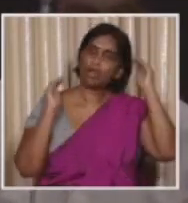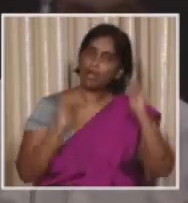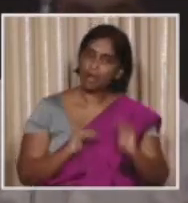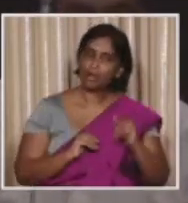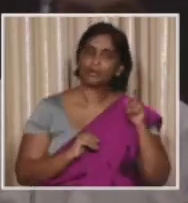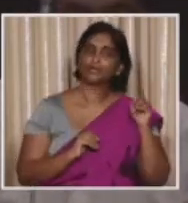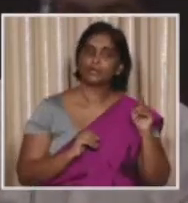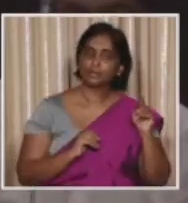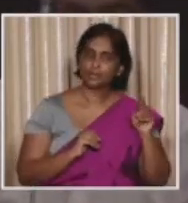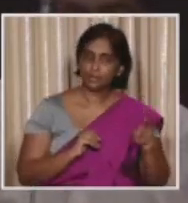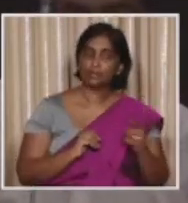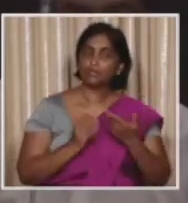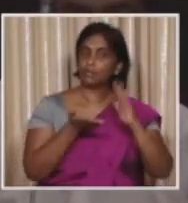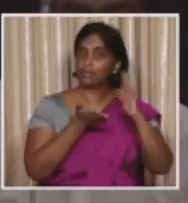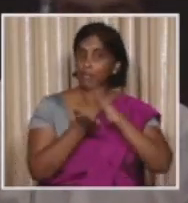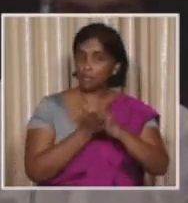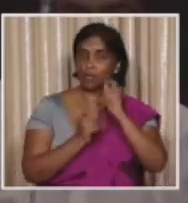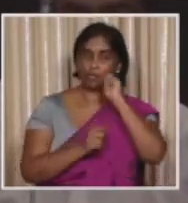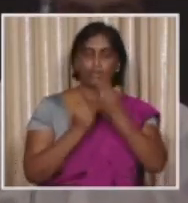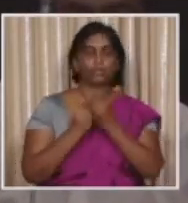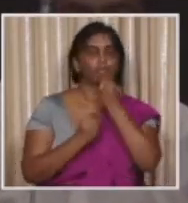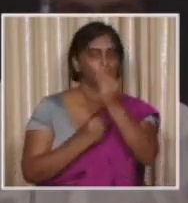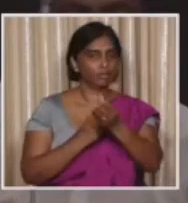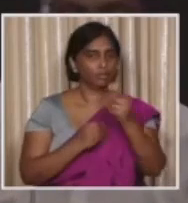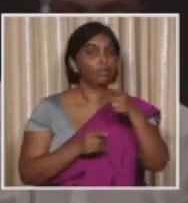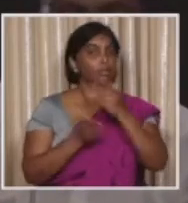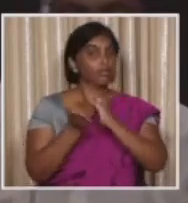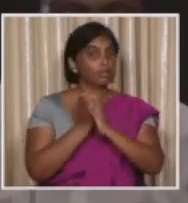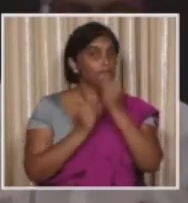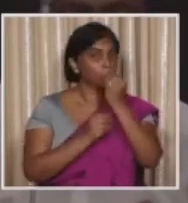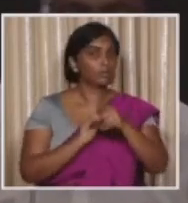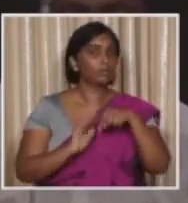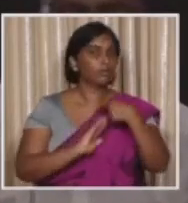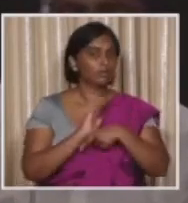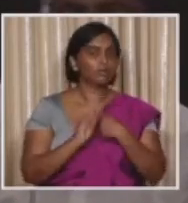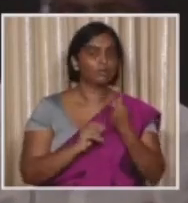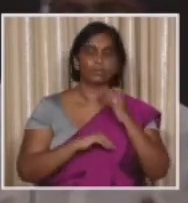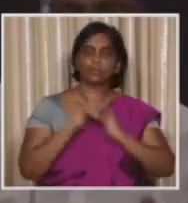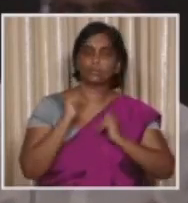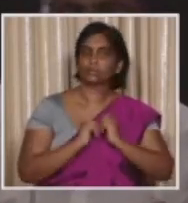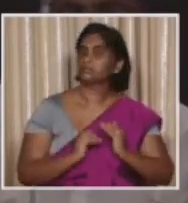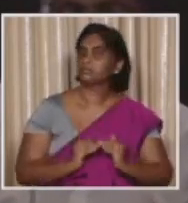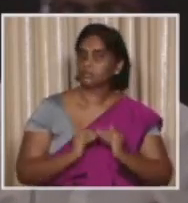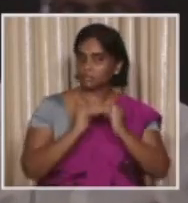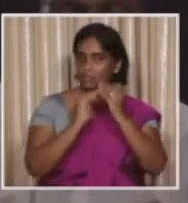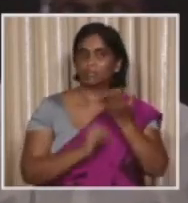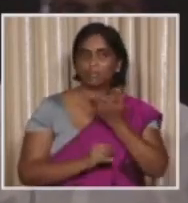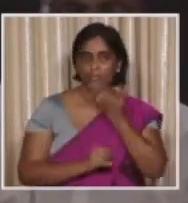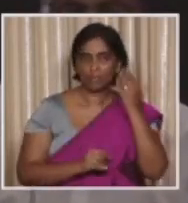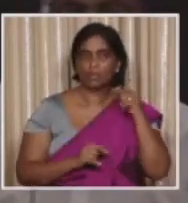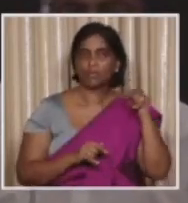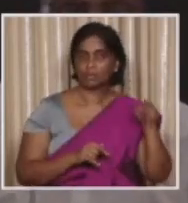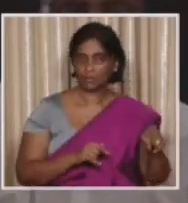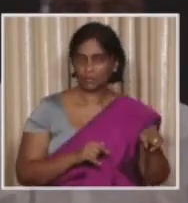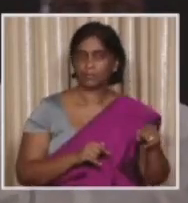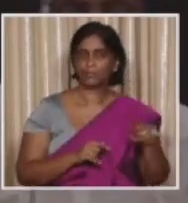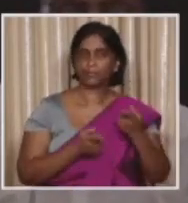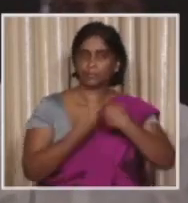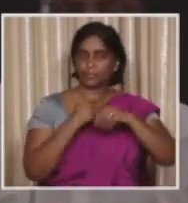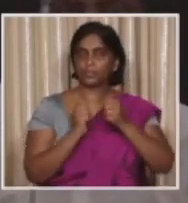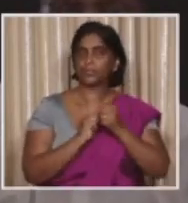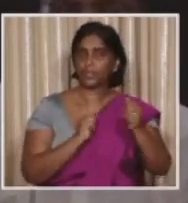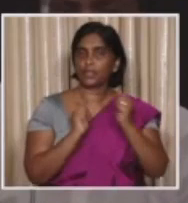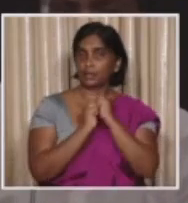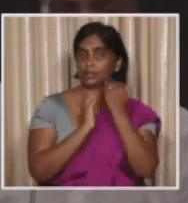ඒ සහනය ජනතාවට දෙන්න ඒ සහනය තුලින් රටේ ආර්ථික ක්‍රියාවලියක් ගස්සන්න පුළුවන්. දැන් අපි ප්‍රතිව්‍යුහගත